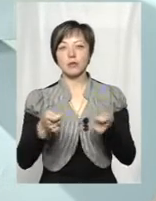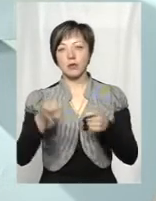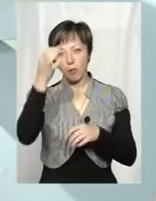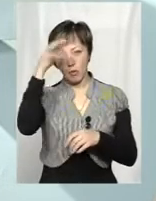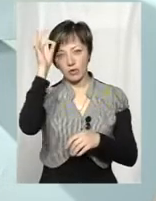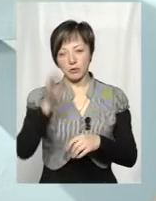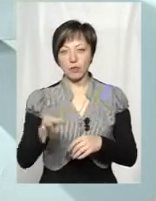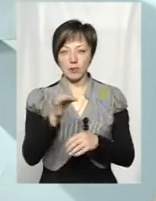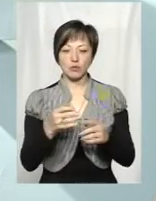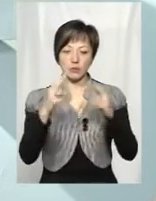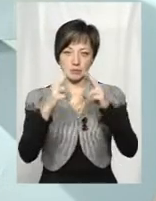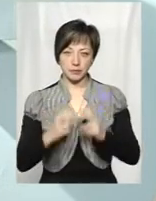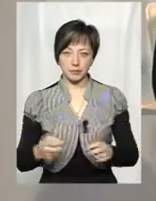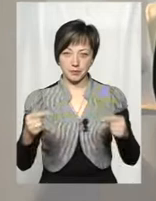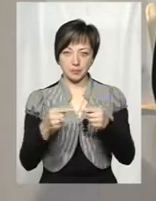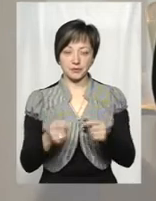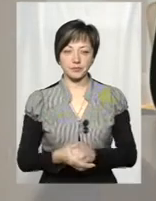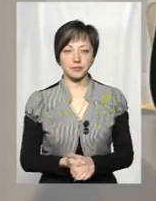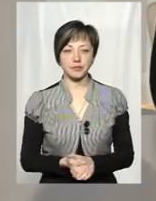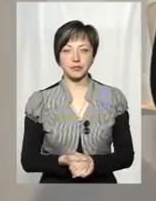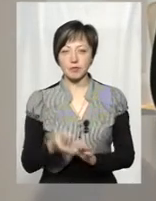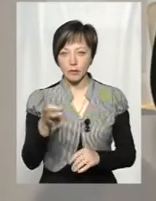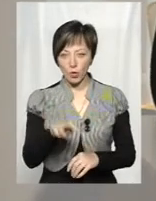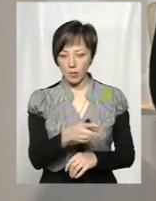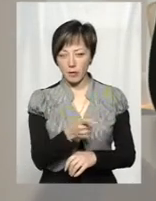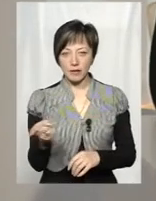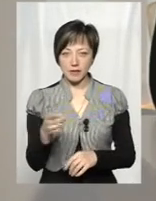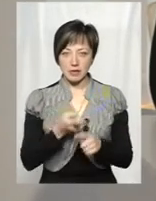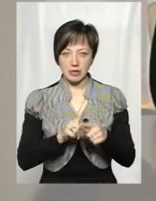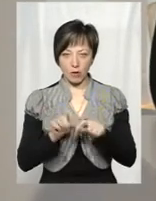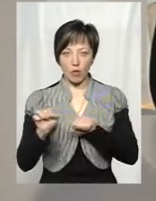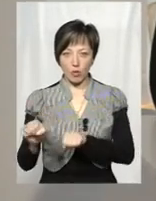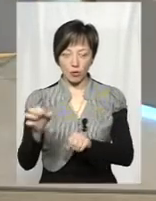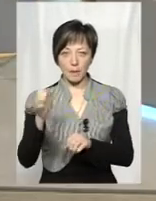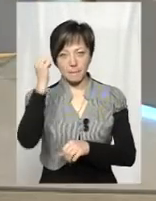метою належного розслідування. Обидва ці кургани мають пам'ятко-охоронний статус?